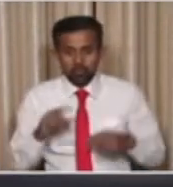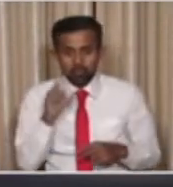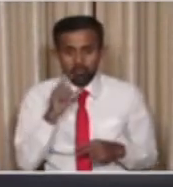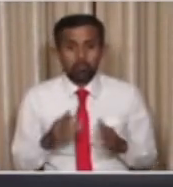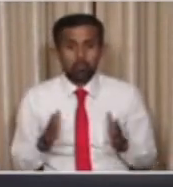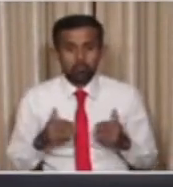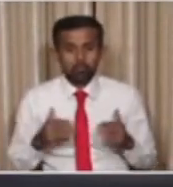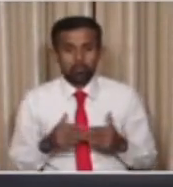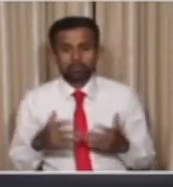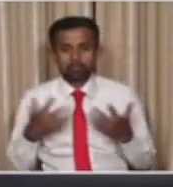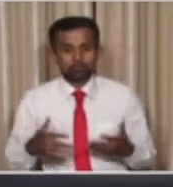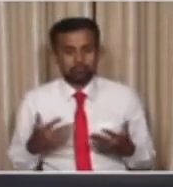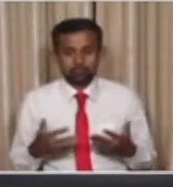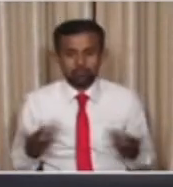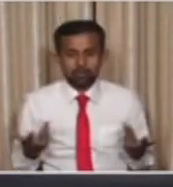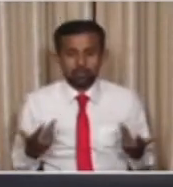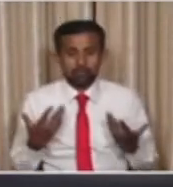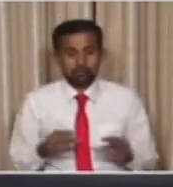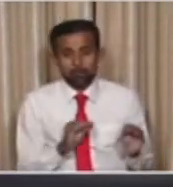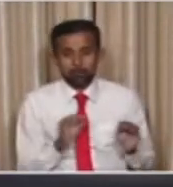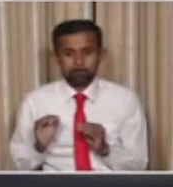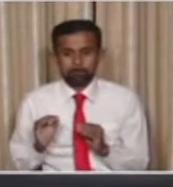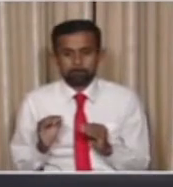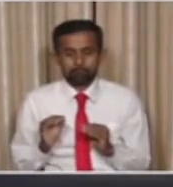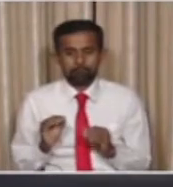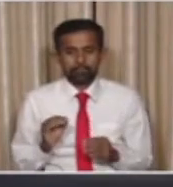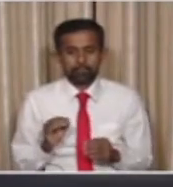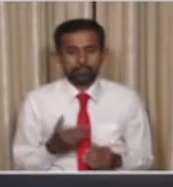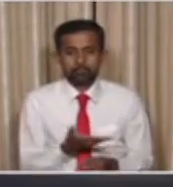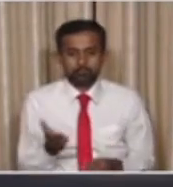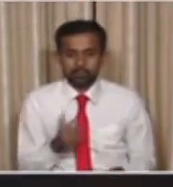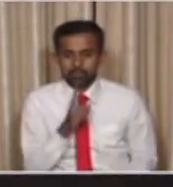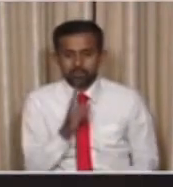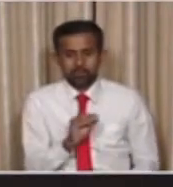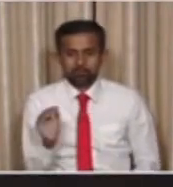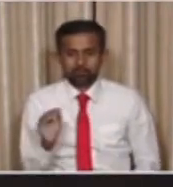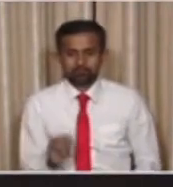තාම නිම කරලා නැහැ. නිම කළාම ඒ පිළිබඳත් මේ ගරු සභාවට දැනුම් දෙන්න.